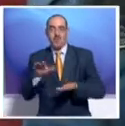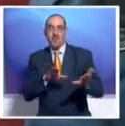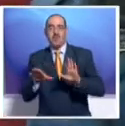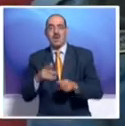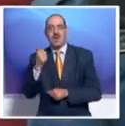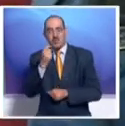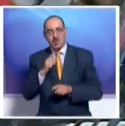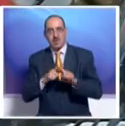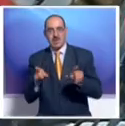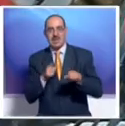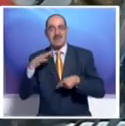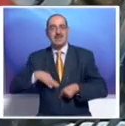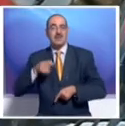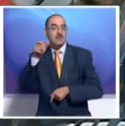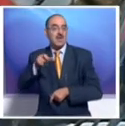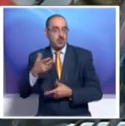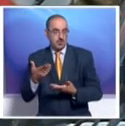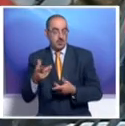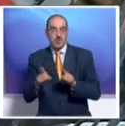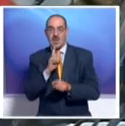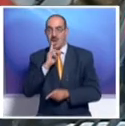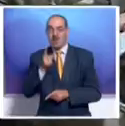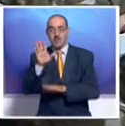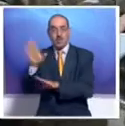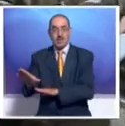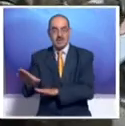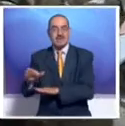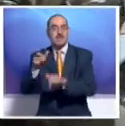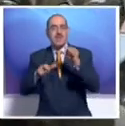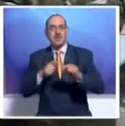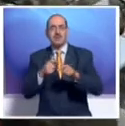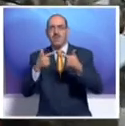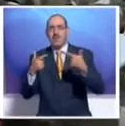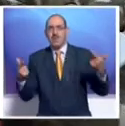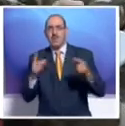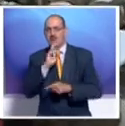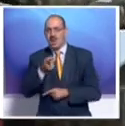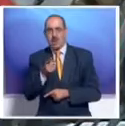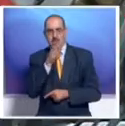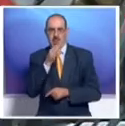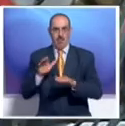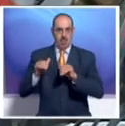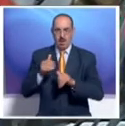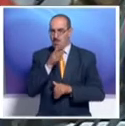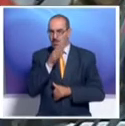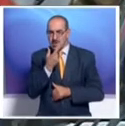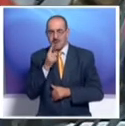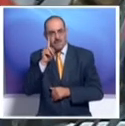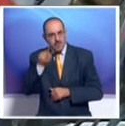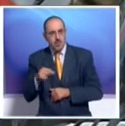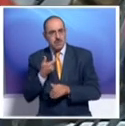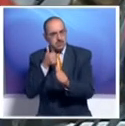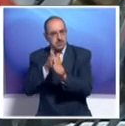ومصالح المواطنين. إن قرار حماية الشعب بمختلف مكوناته قرارا لا رجعة فيه